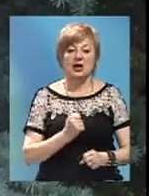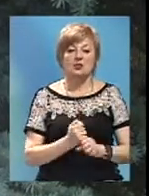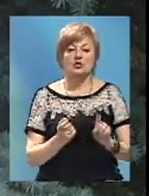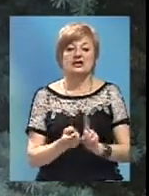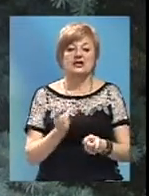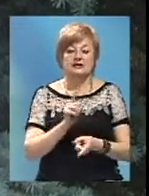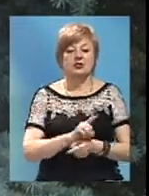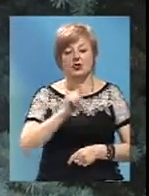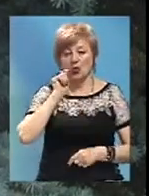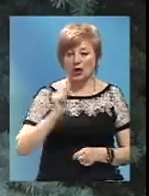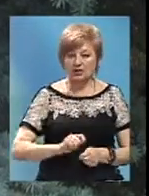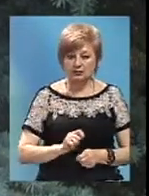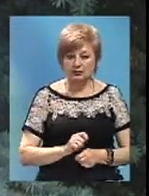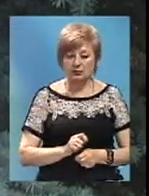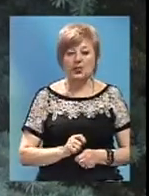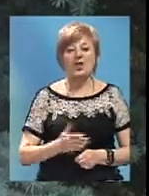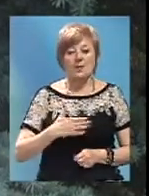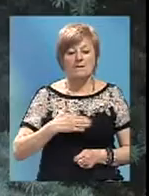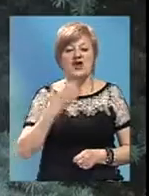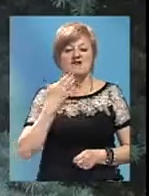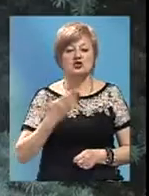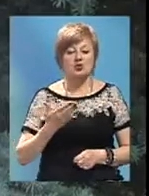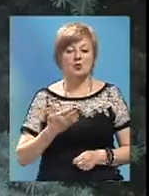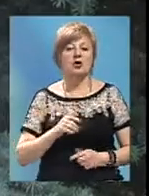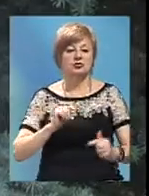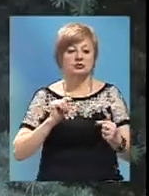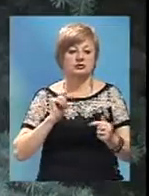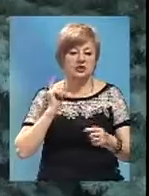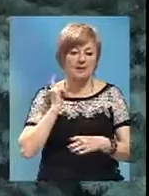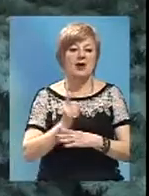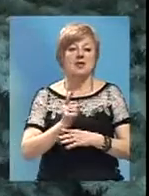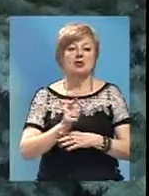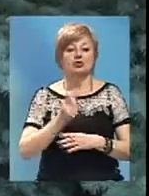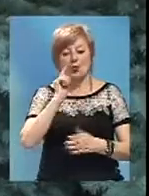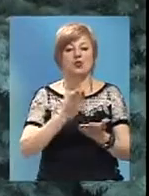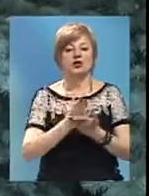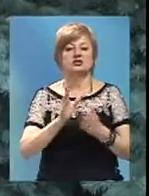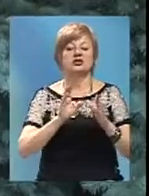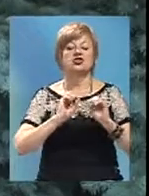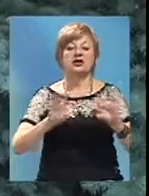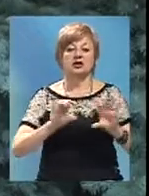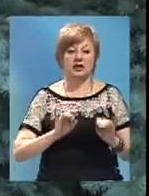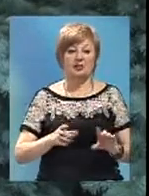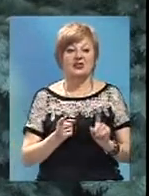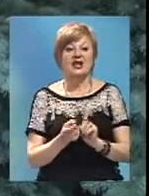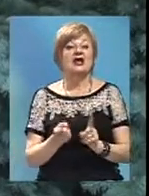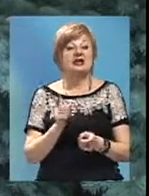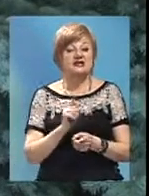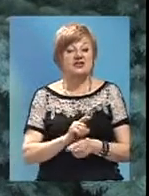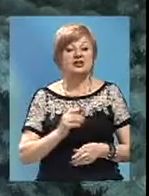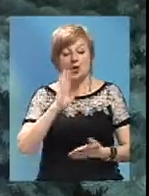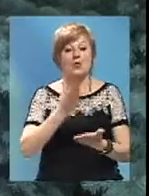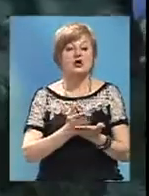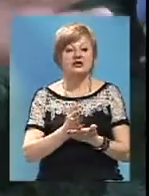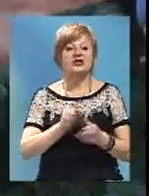в країні. І ми виступаємо також за заборону політичної реклами. Зміни політичних правил – це про